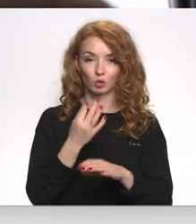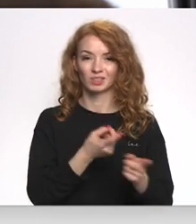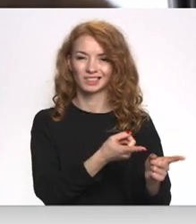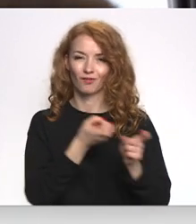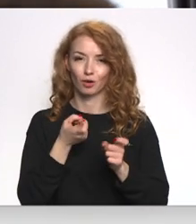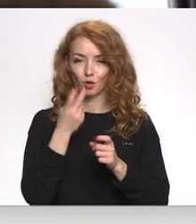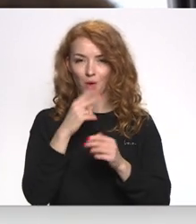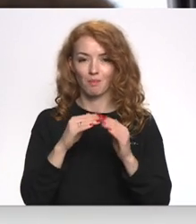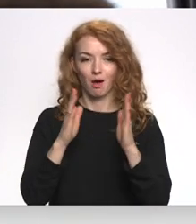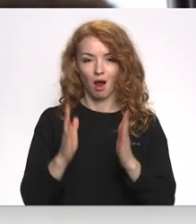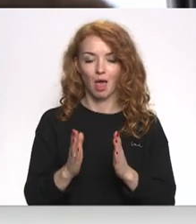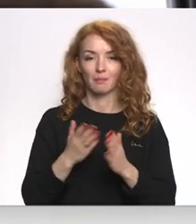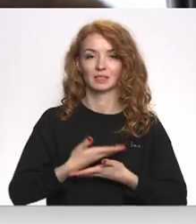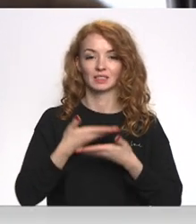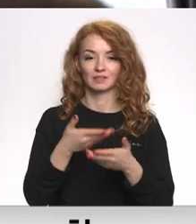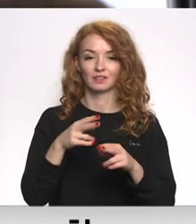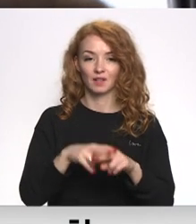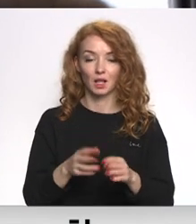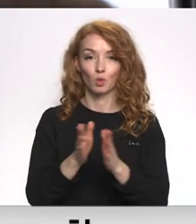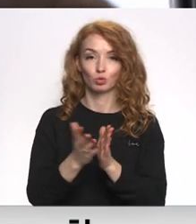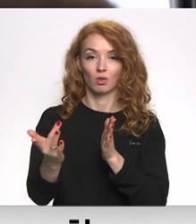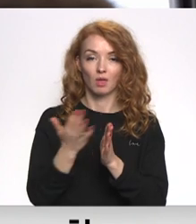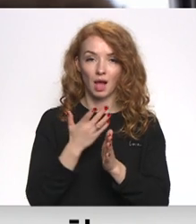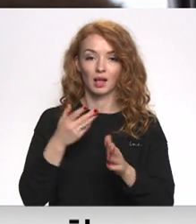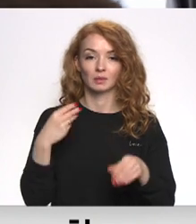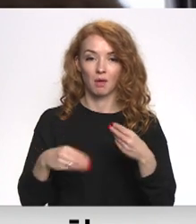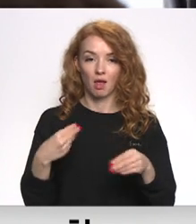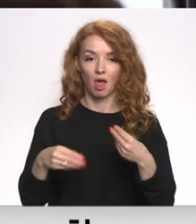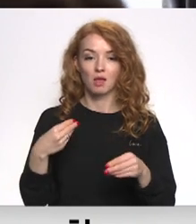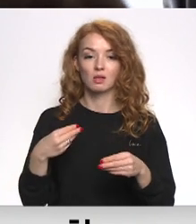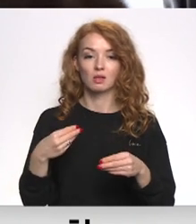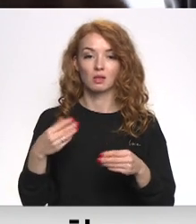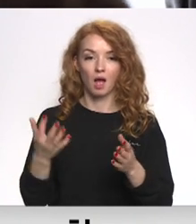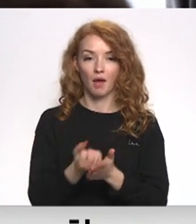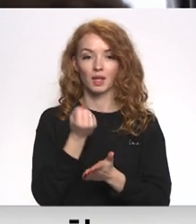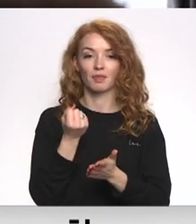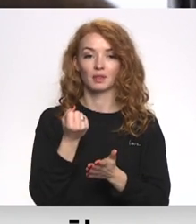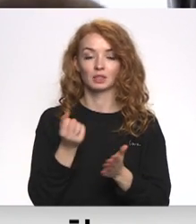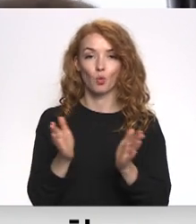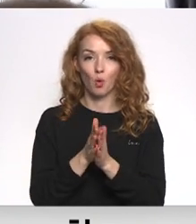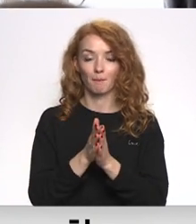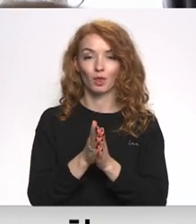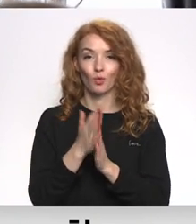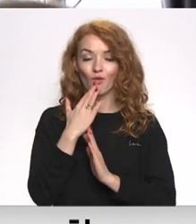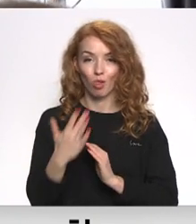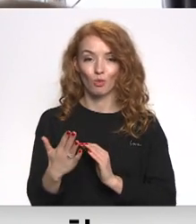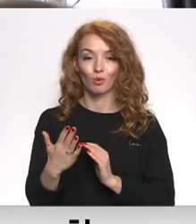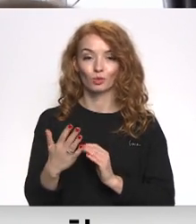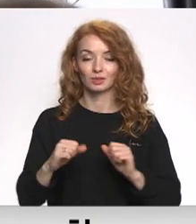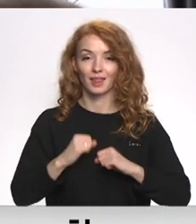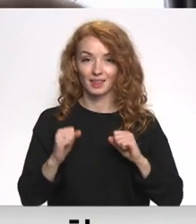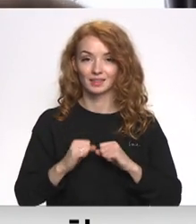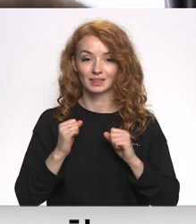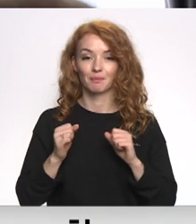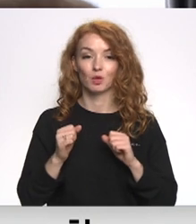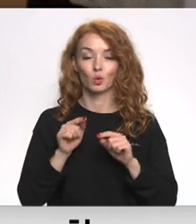no savām dzīvesvietām. Nākiet, spēlējiet. Atradīsim kopīgu valodu, centīsimies